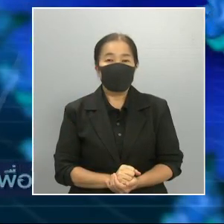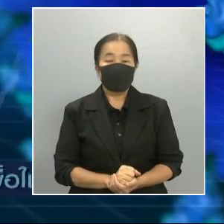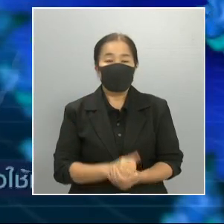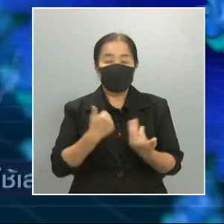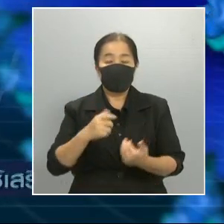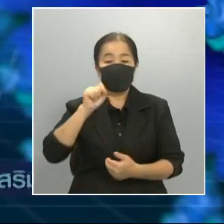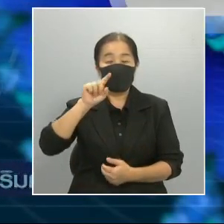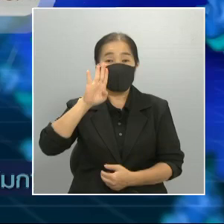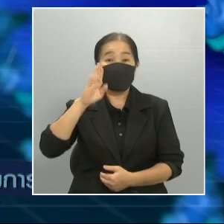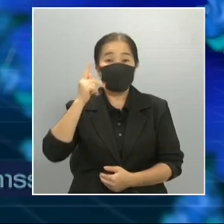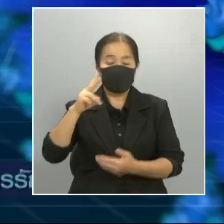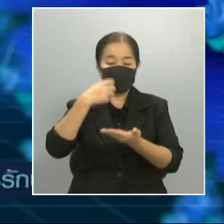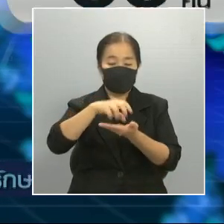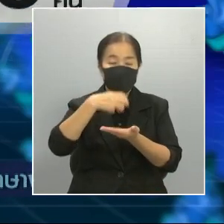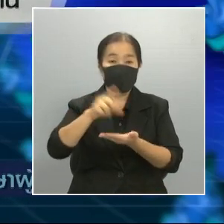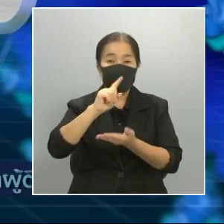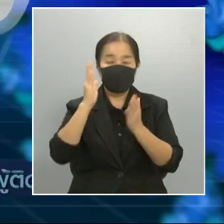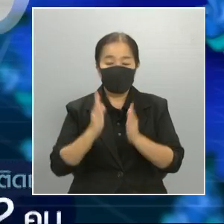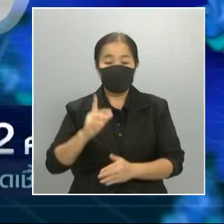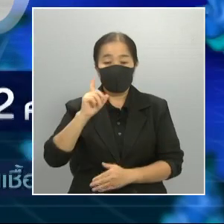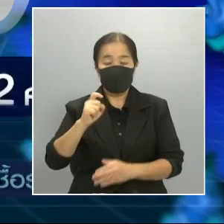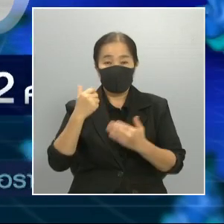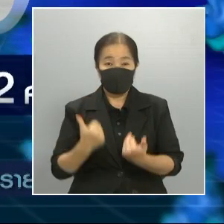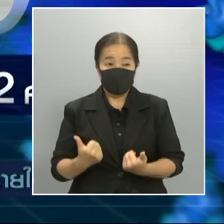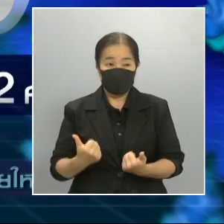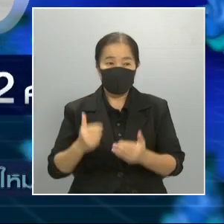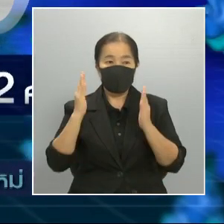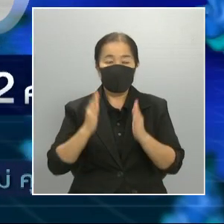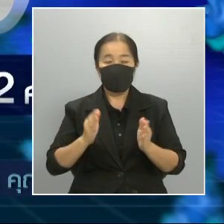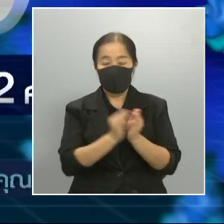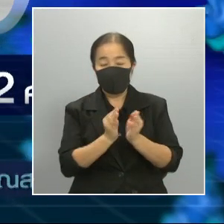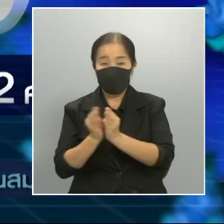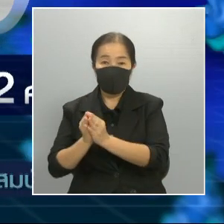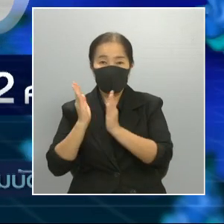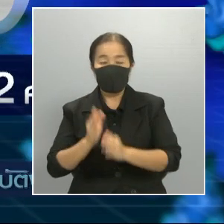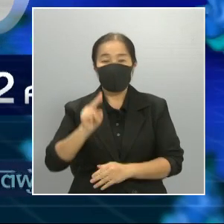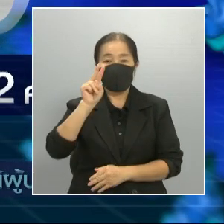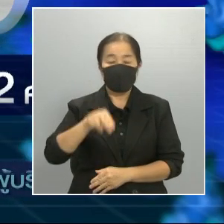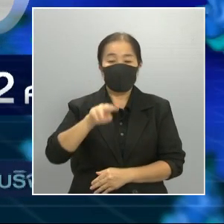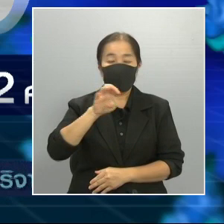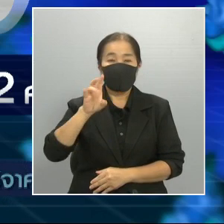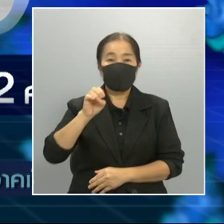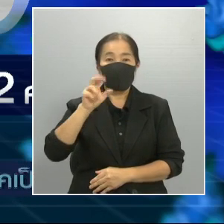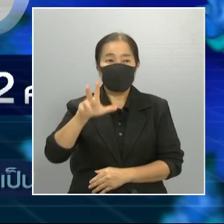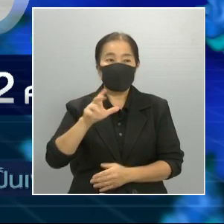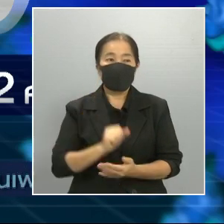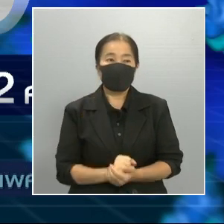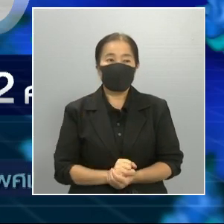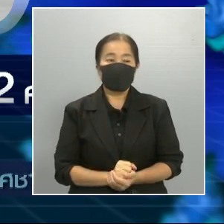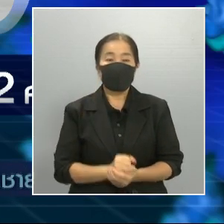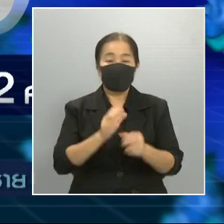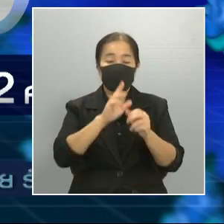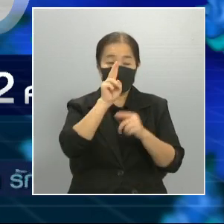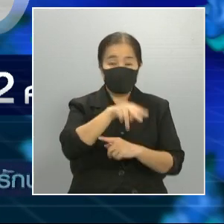สมพอพอรายงานนะครับยอดผู้ติดเชื้อม้าลายใหม่วันนี้นะฮะอยู่ที่2473รายนะครับแบ่งเป็นผู้ติด